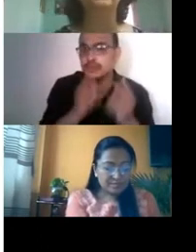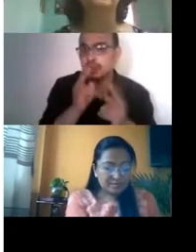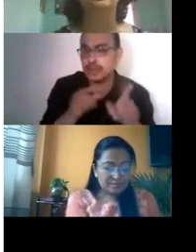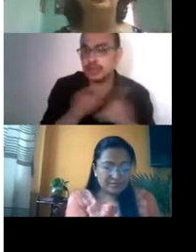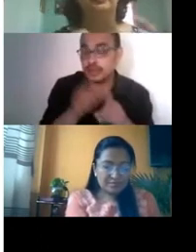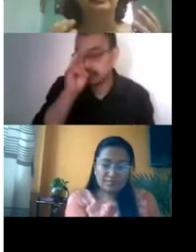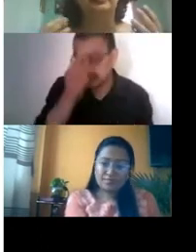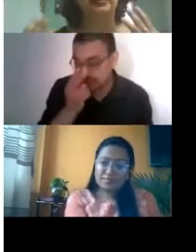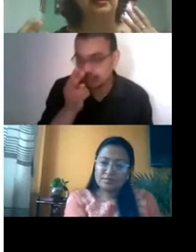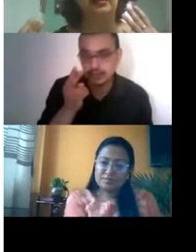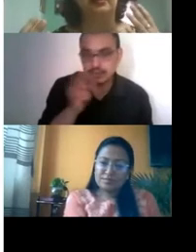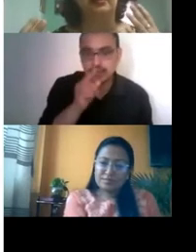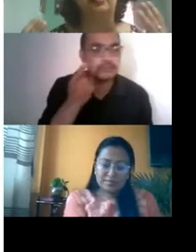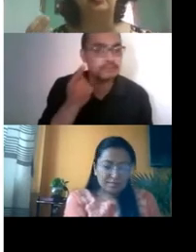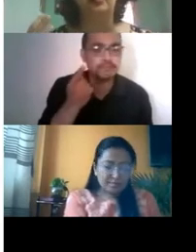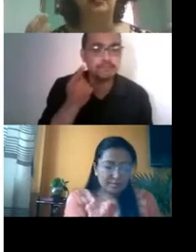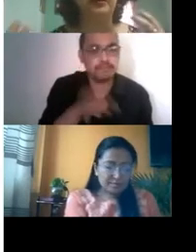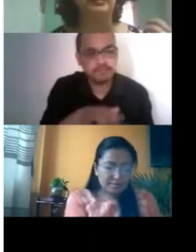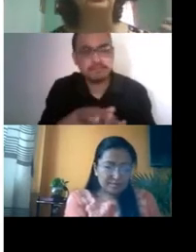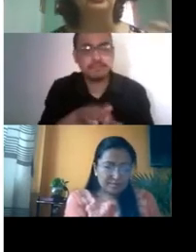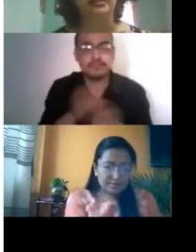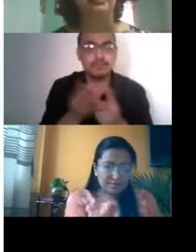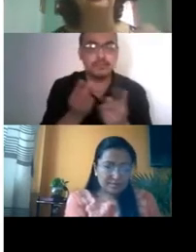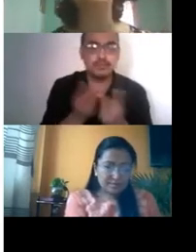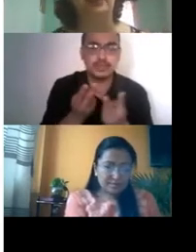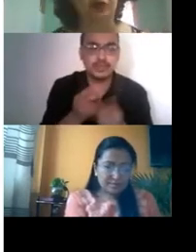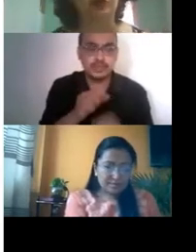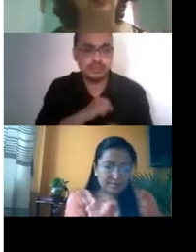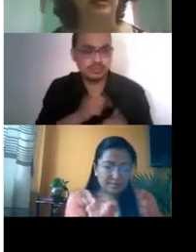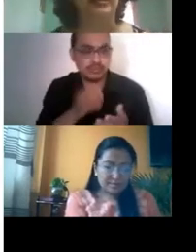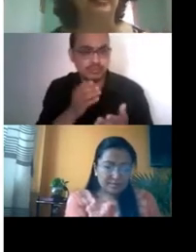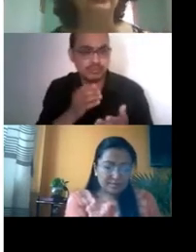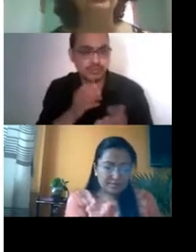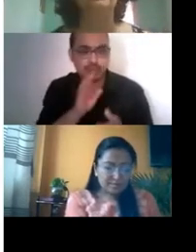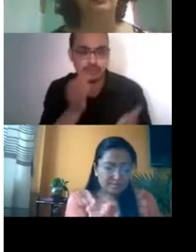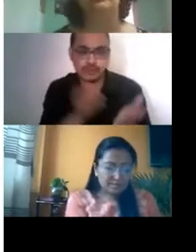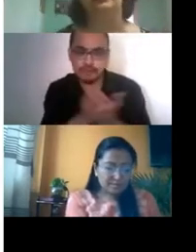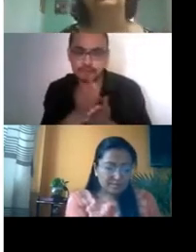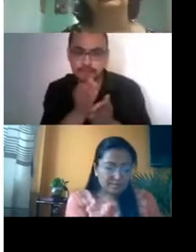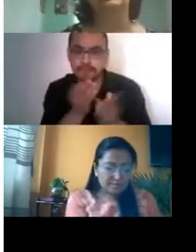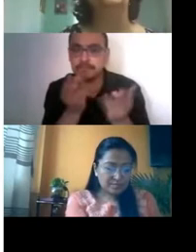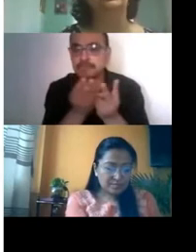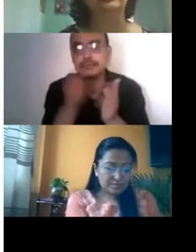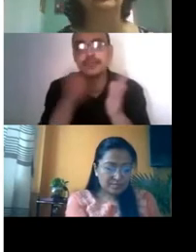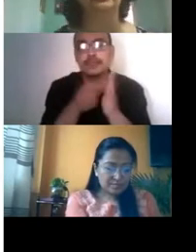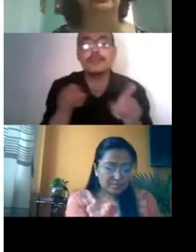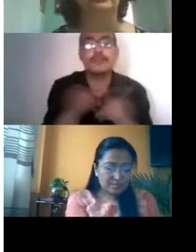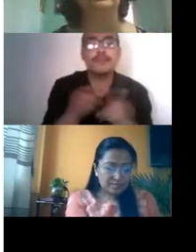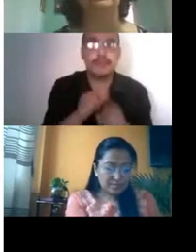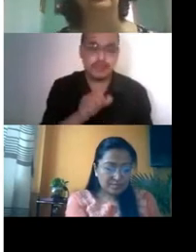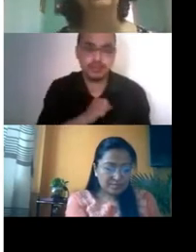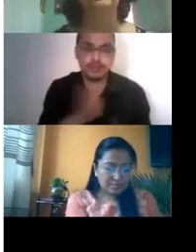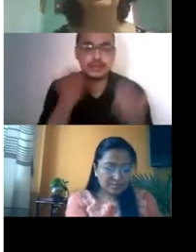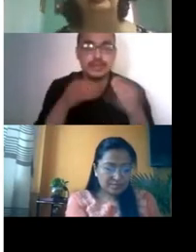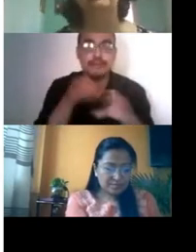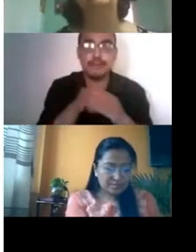अथवा एकदमै अटपटा यौनजन्य व्यवहारहरू होला, यी कुराहरूलाई चाहिँ यौन हिंसाभित्र राखिन्छ